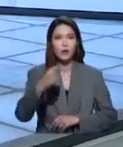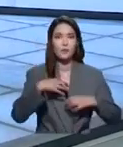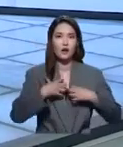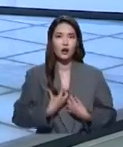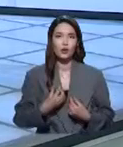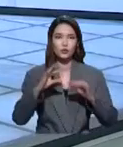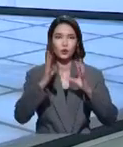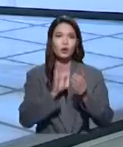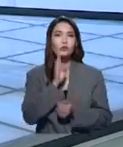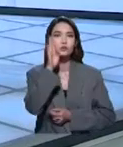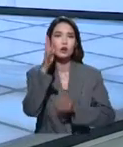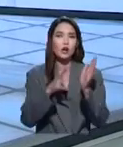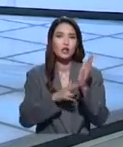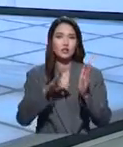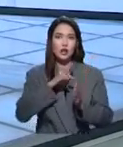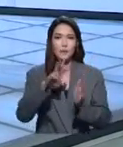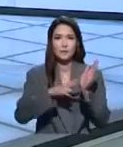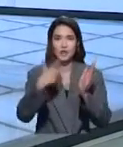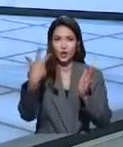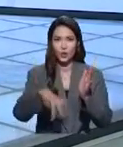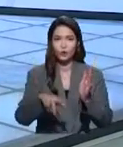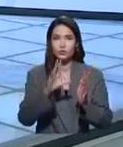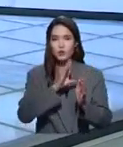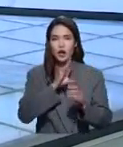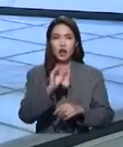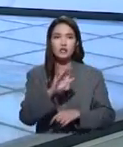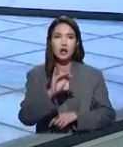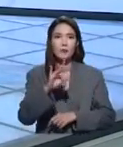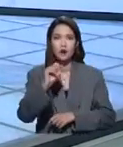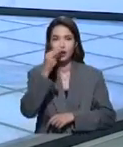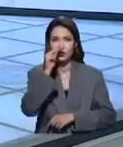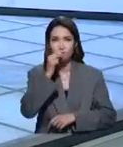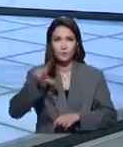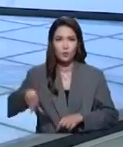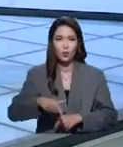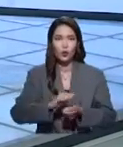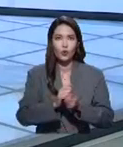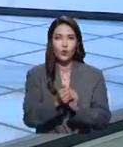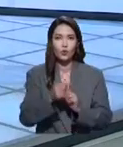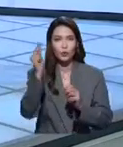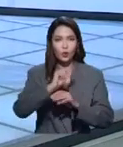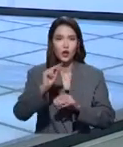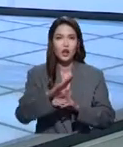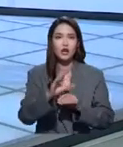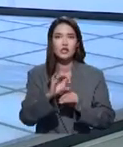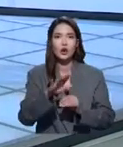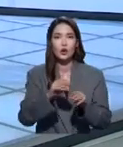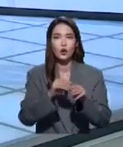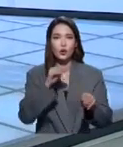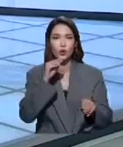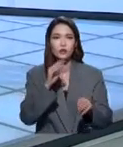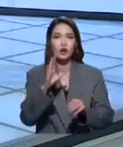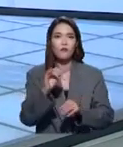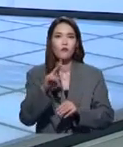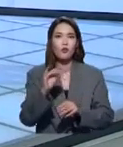қайғылы оқиға таңғы сағат 8:30 болған. Самара-Шымкент тас жолында оқушылар мінген Toyota Alphard автокөлігі мен Volvo жүк